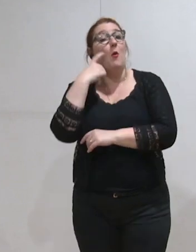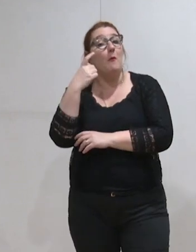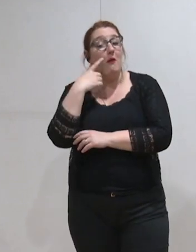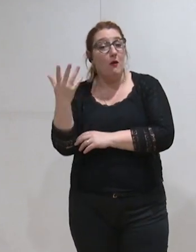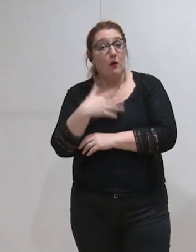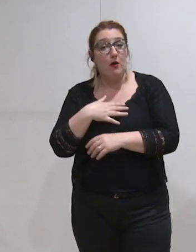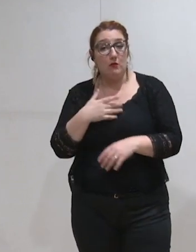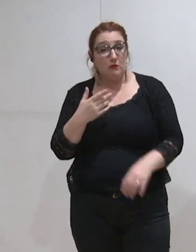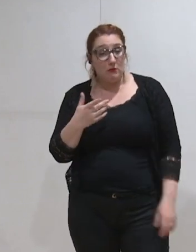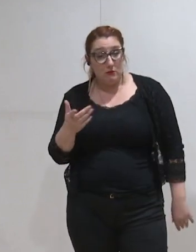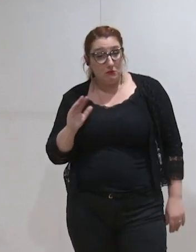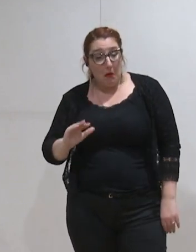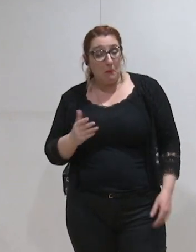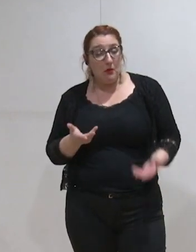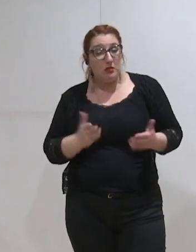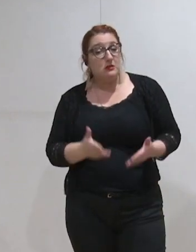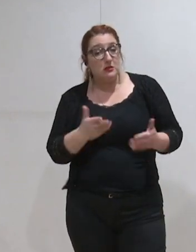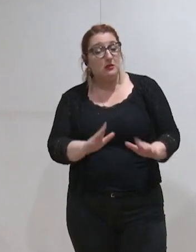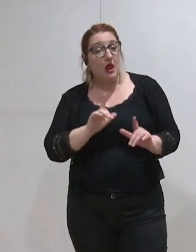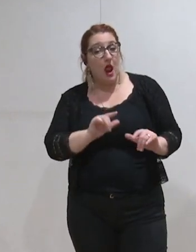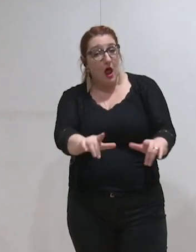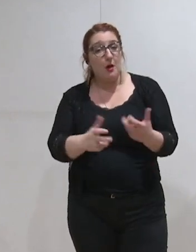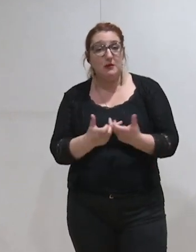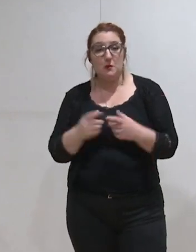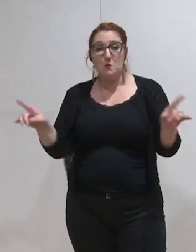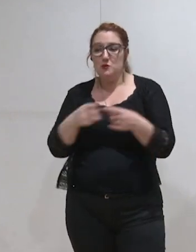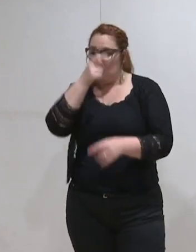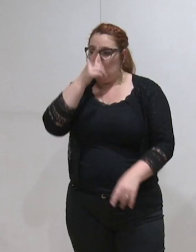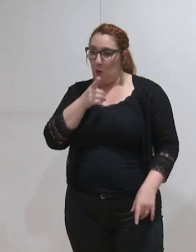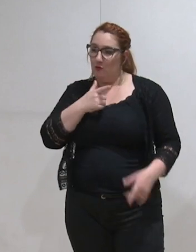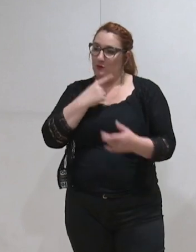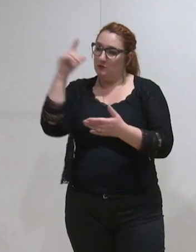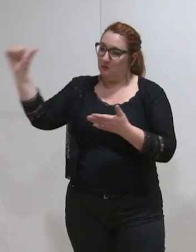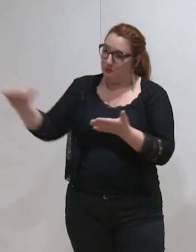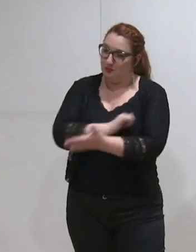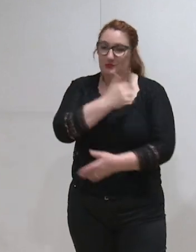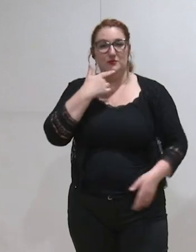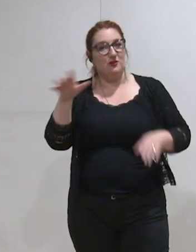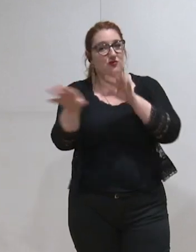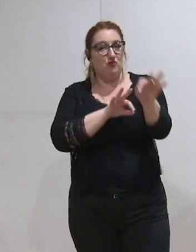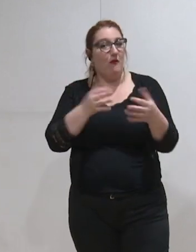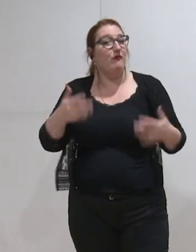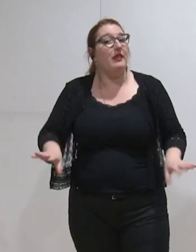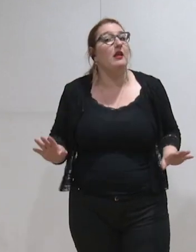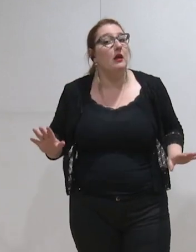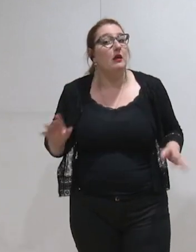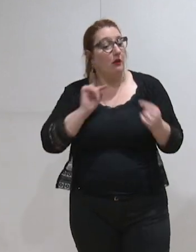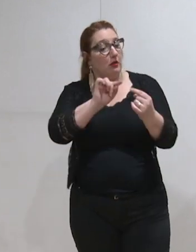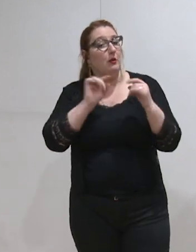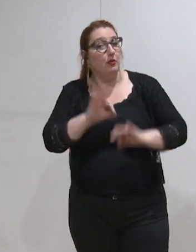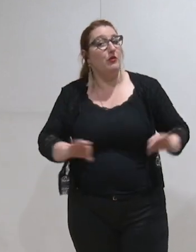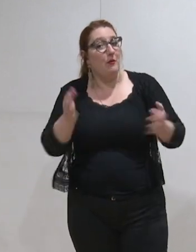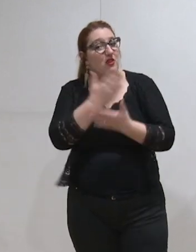choix ils sont faits par ailleurs quand vous supprimez les les Musiciens du Louvre c'est c'est bien des choix que vous avez fait on en a pas débattu dans le comité